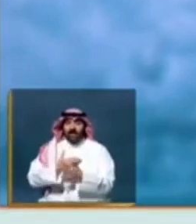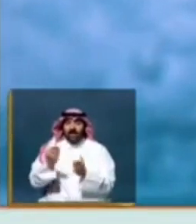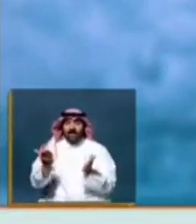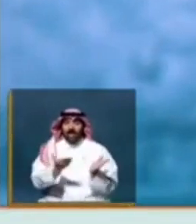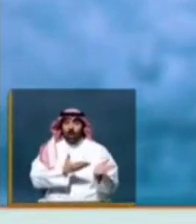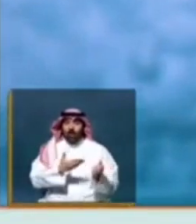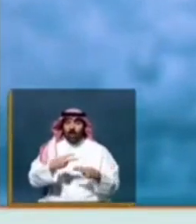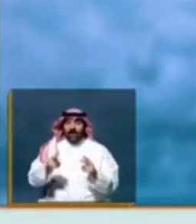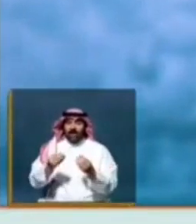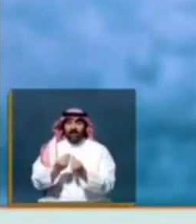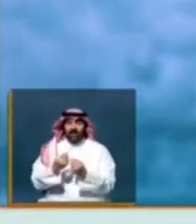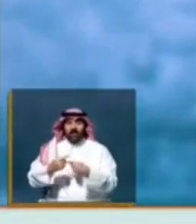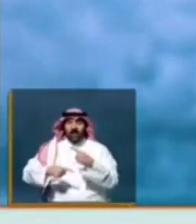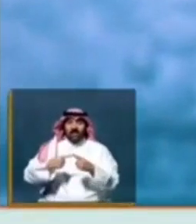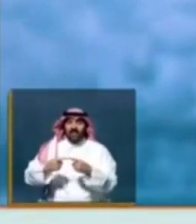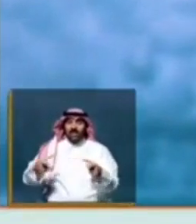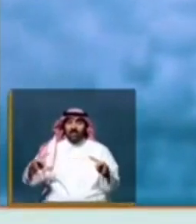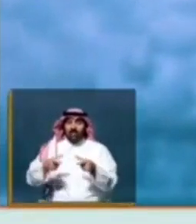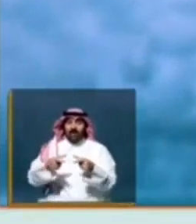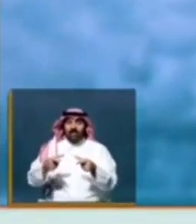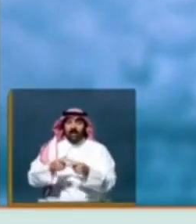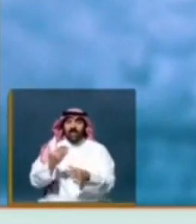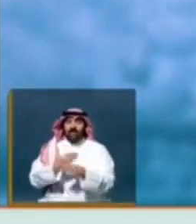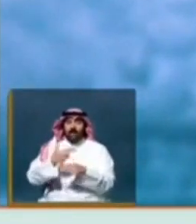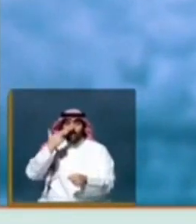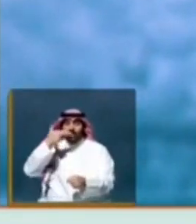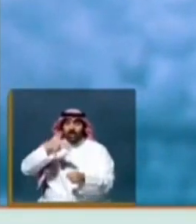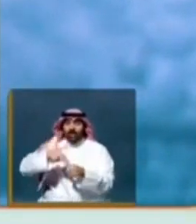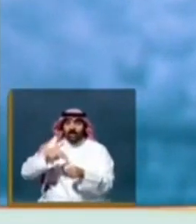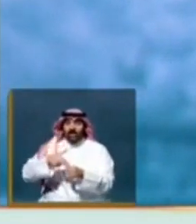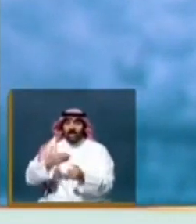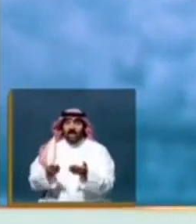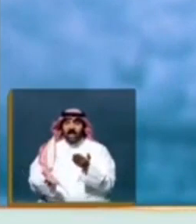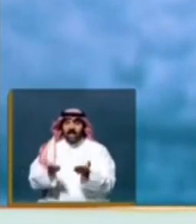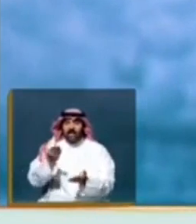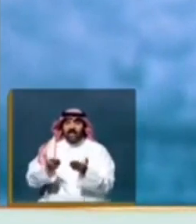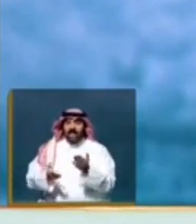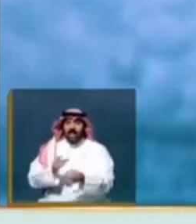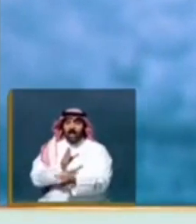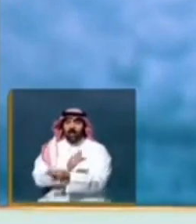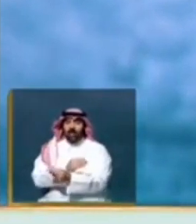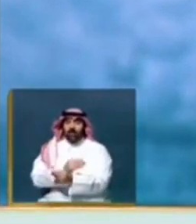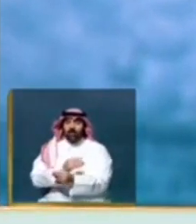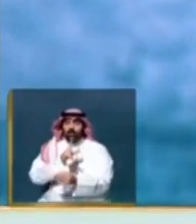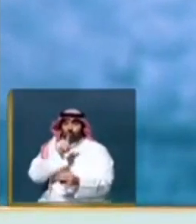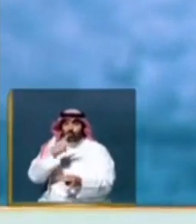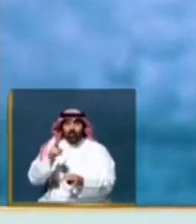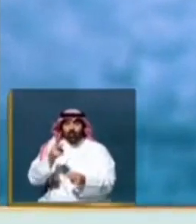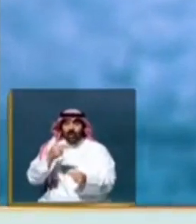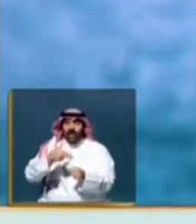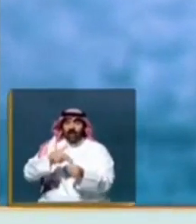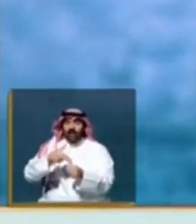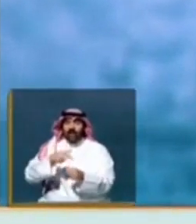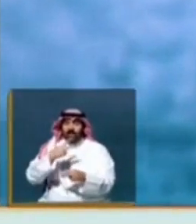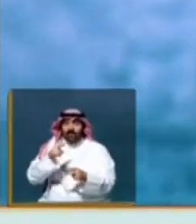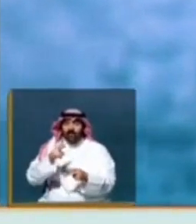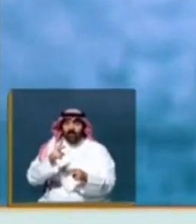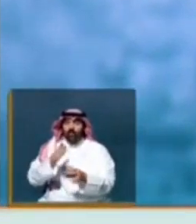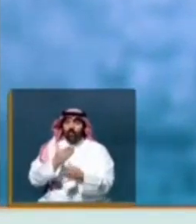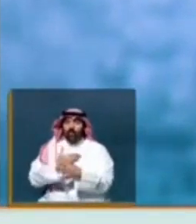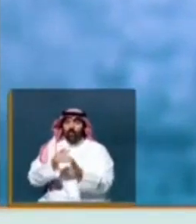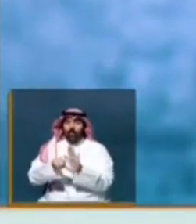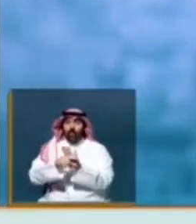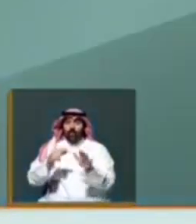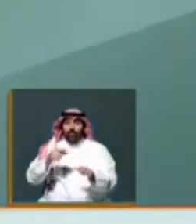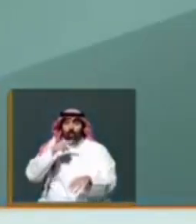الدعوة وأيضا الاجتماع على أسعار النفط، وكيف ترون الموقف الروسي في هذا الشأن؟ بسم الله